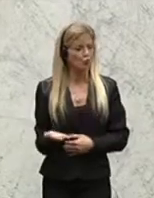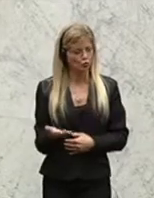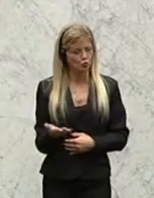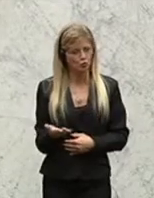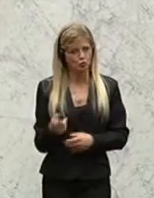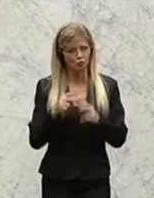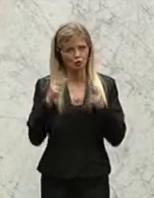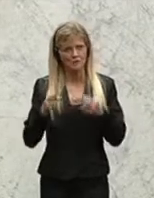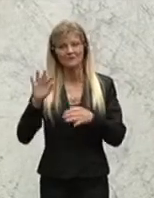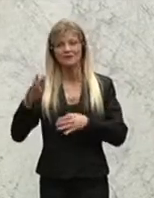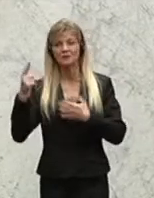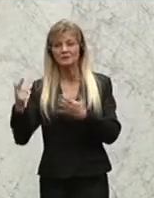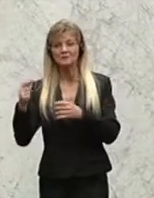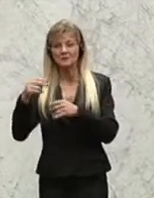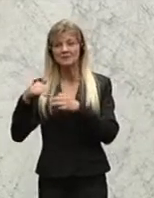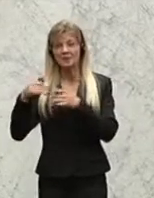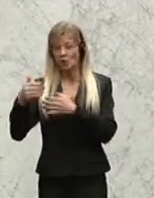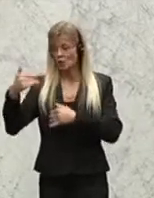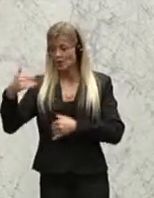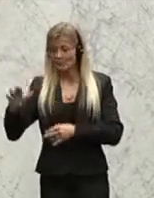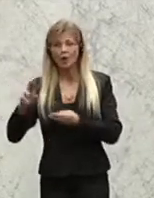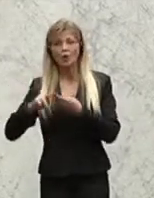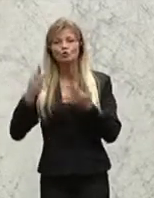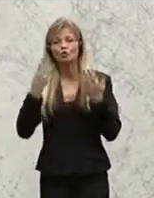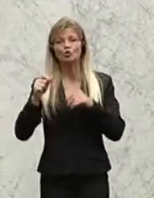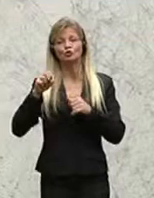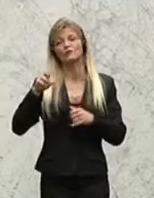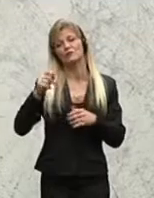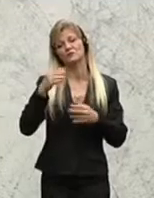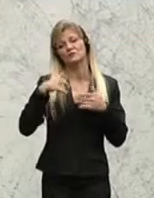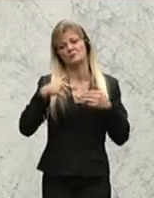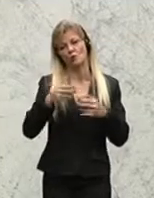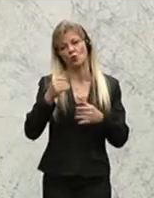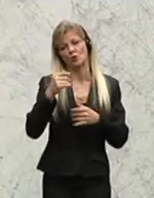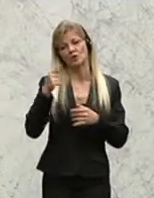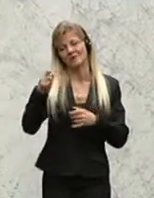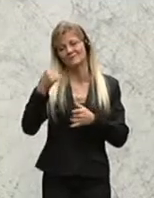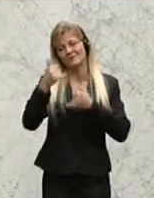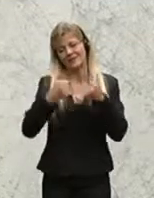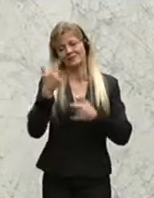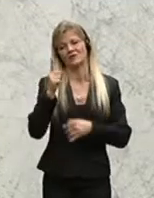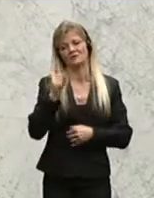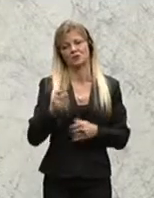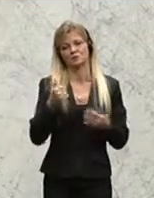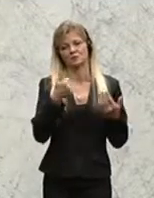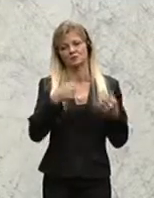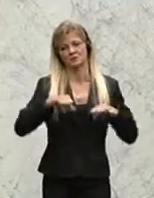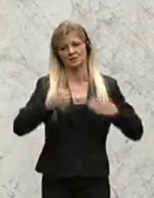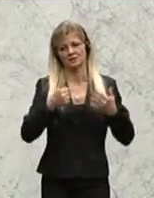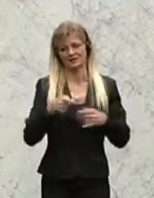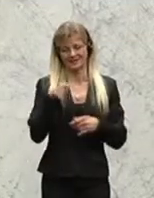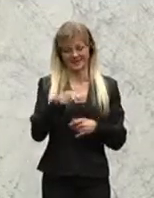im Jahr 2016, in Summe rund 915 Millionen Euro im Jahr 2016. Diese Zahl war seit